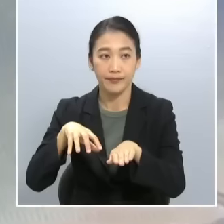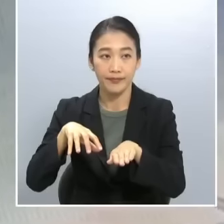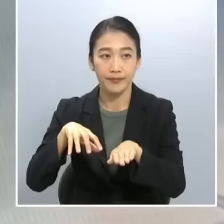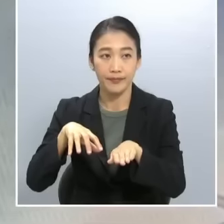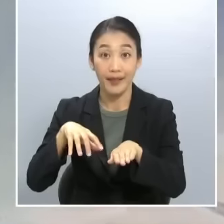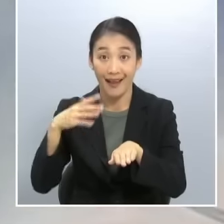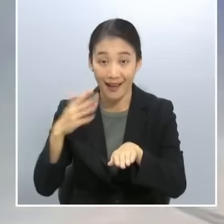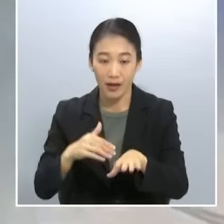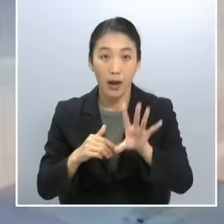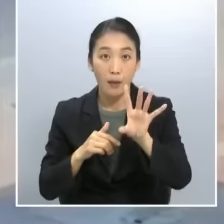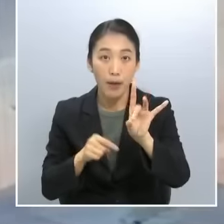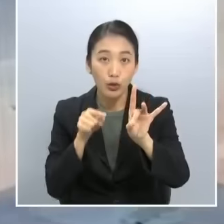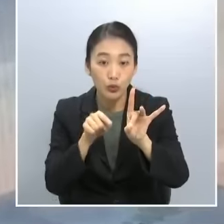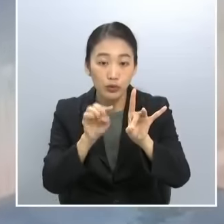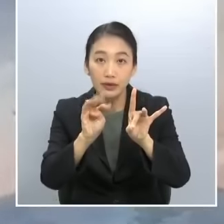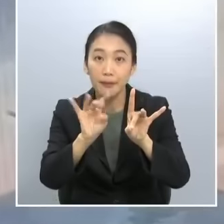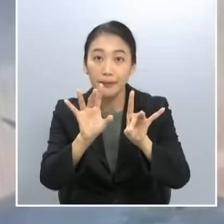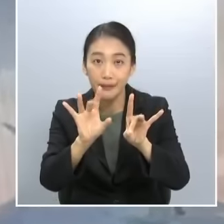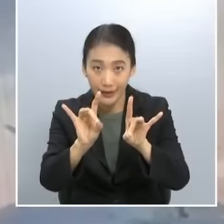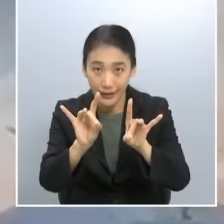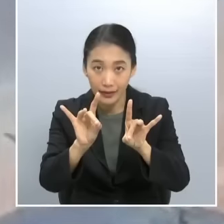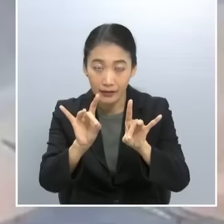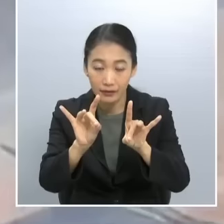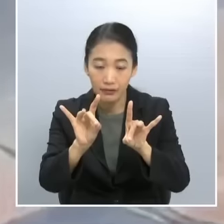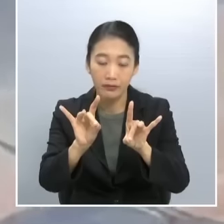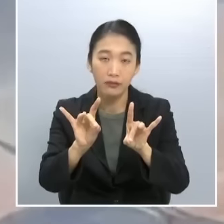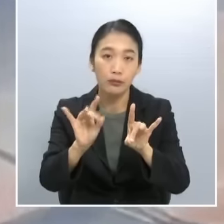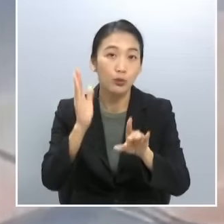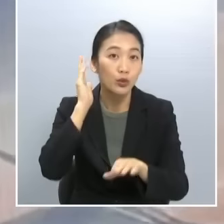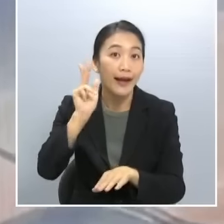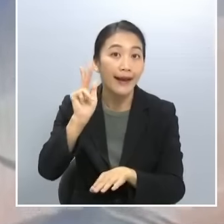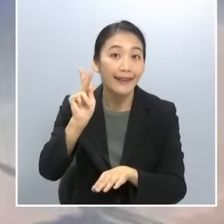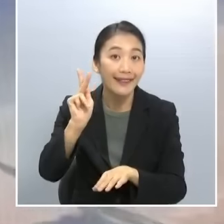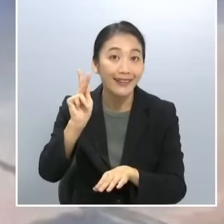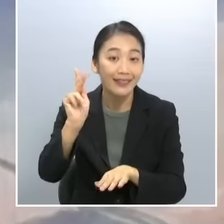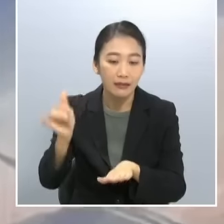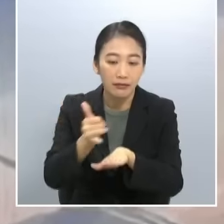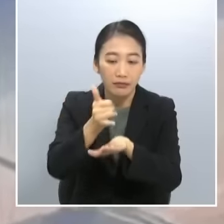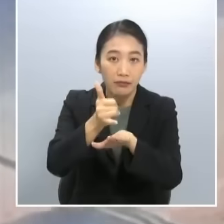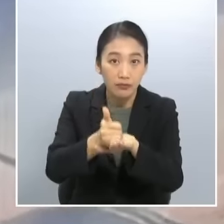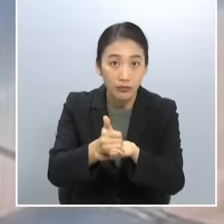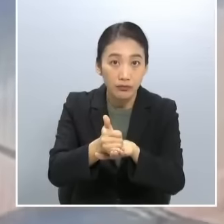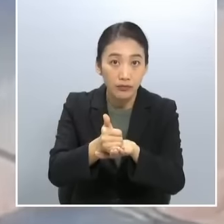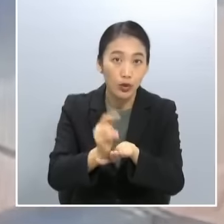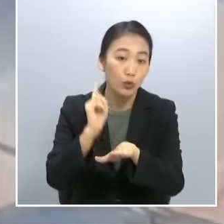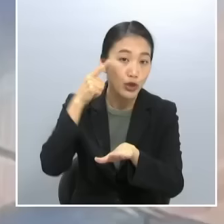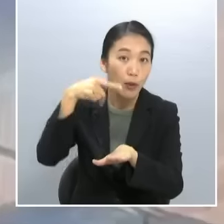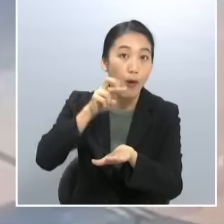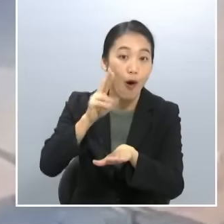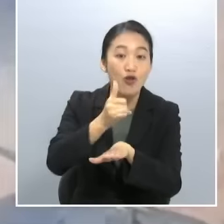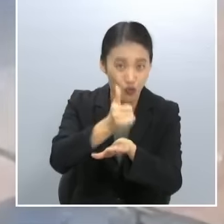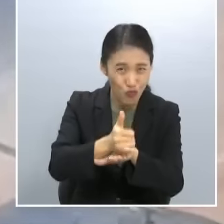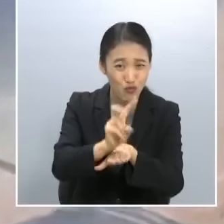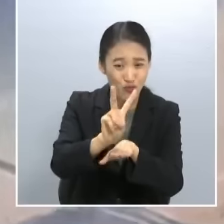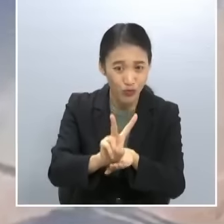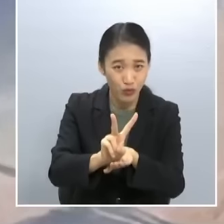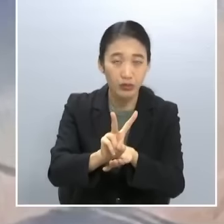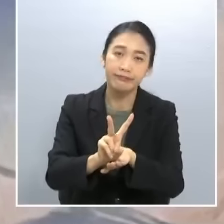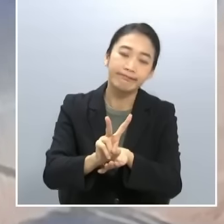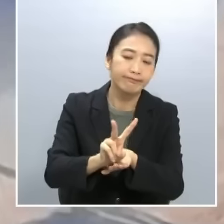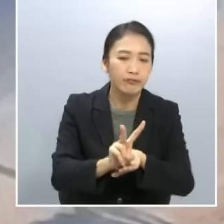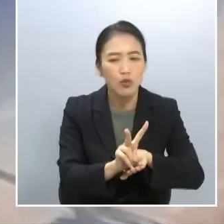848นเนี่ยนะครับคณผู้ชมครับช่างกิตนะฮะขับรถกระบะของพรพาพรออกจากอู่ครับไปอีกครั้งนึงบน